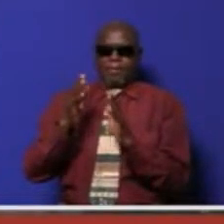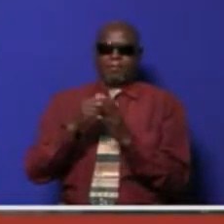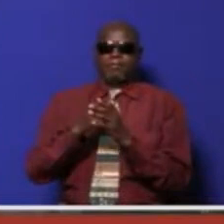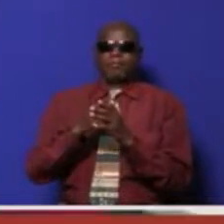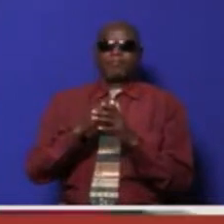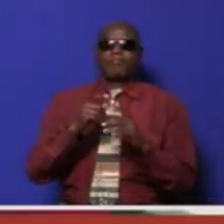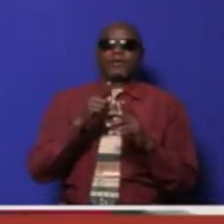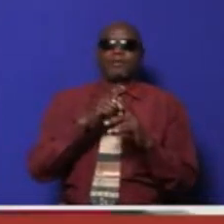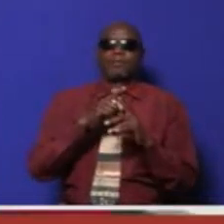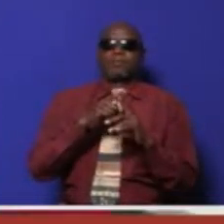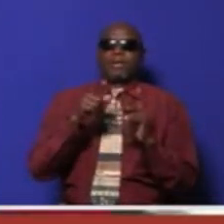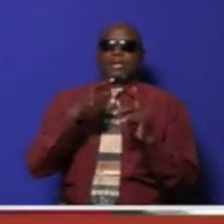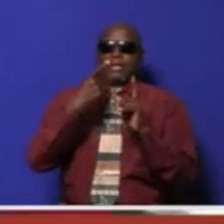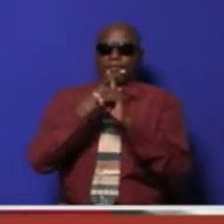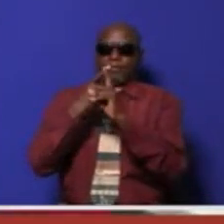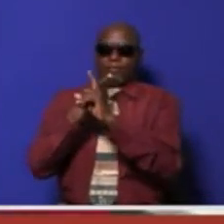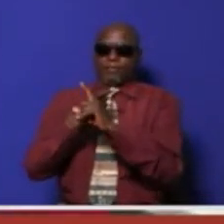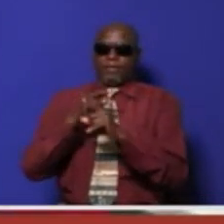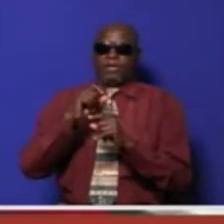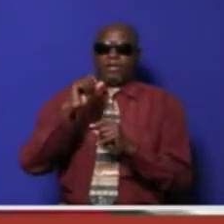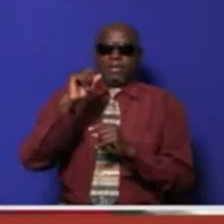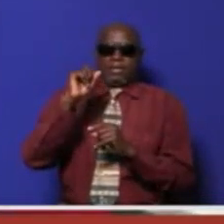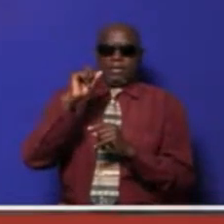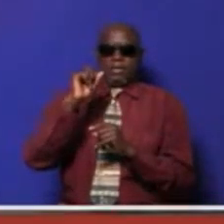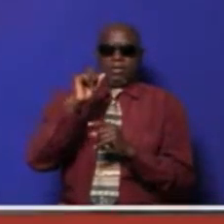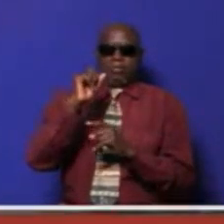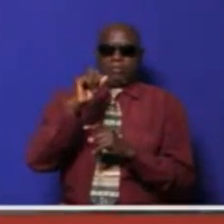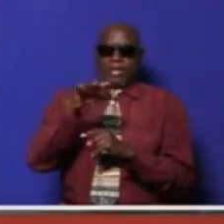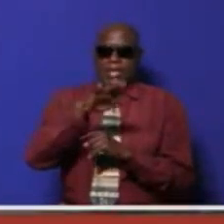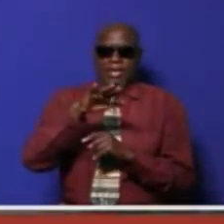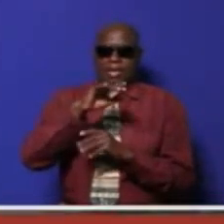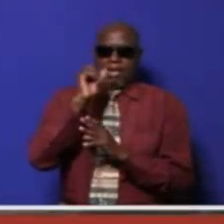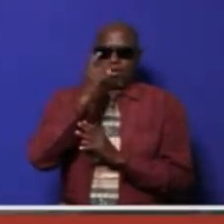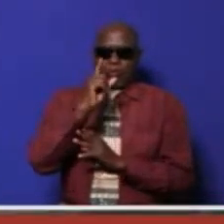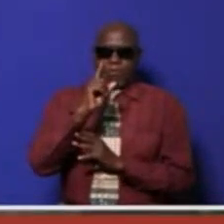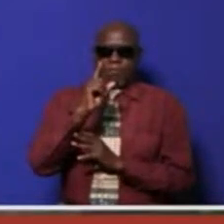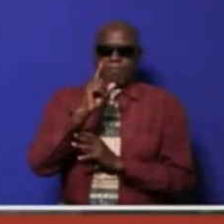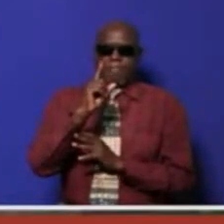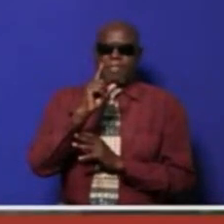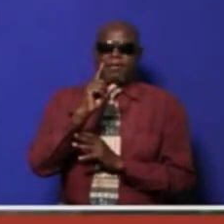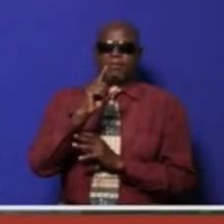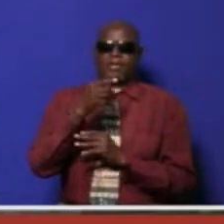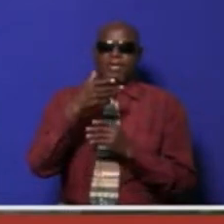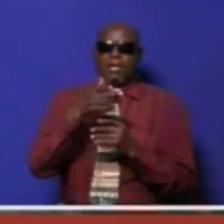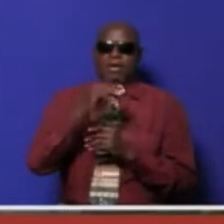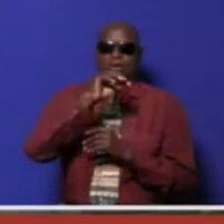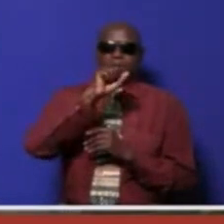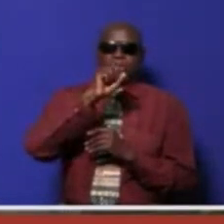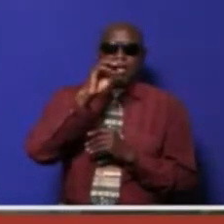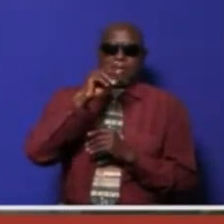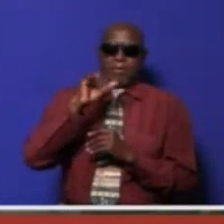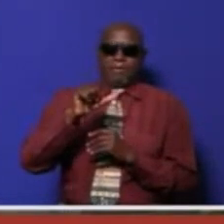kwa shughuli tofauti jijini Nairobi. Na kama anavyotuarifu mwanahabari wetu Samia Dika,